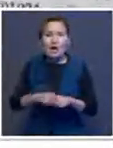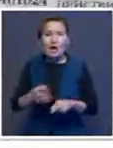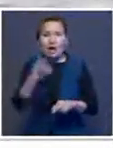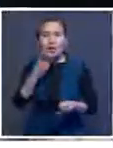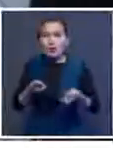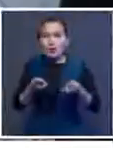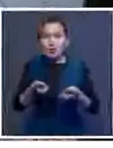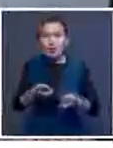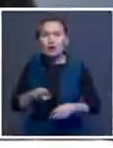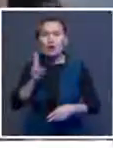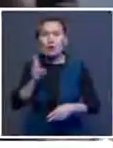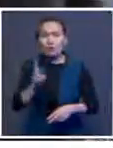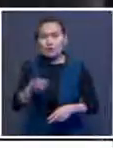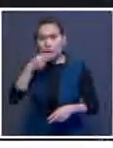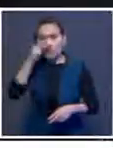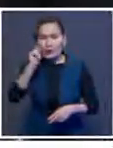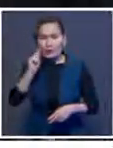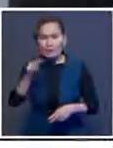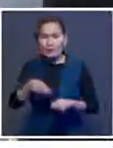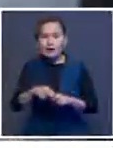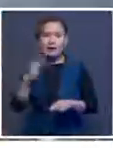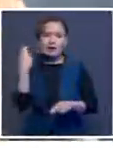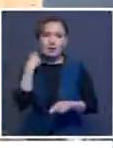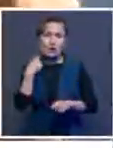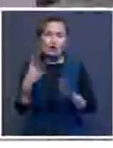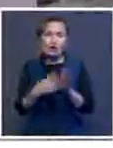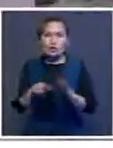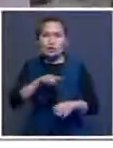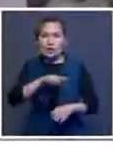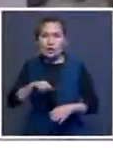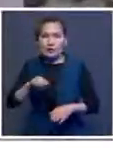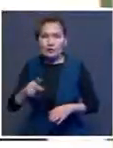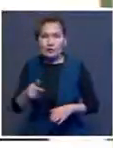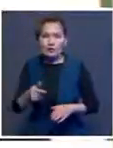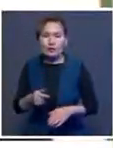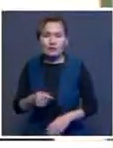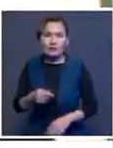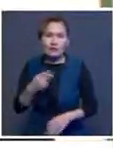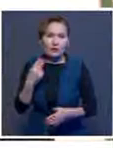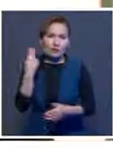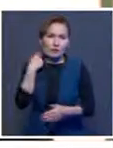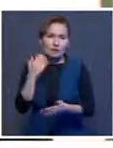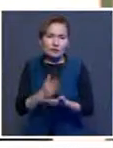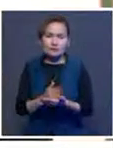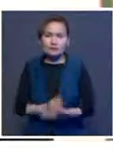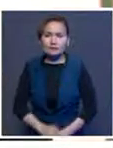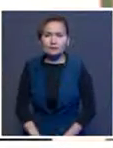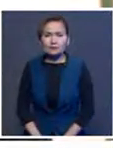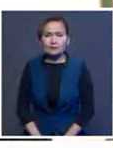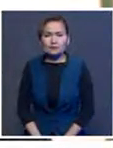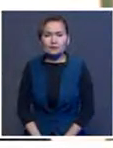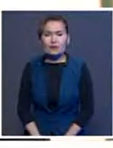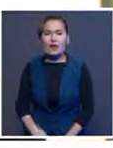коммунэнерго кәсіпорнына берешегі 900 миллион теңгеге жеткен. Из них получается 70% это